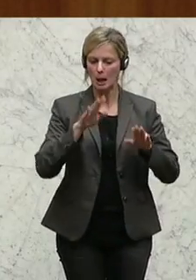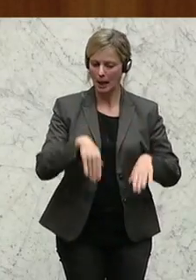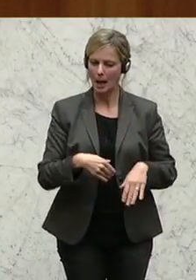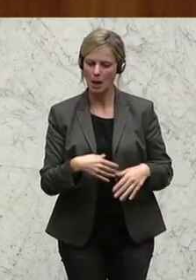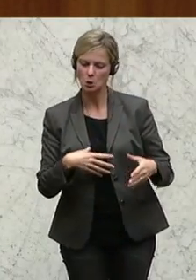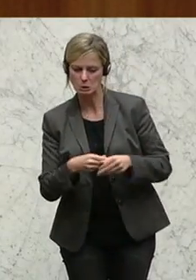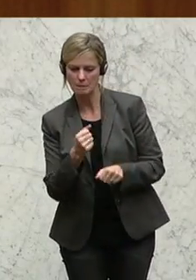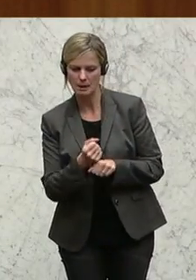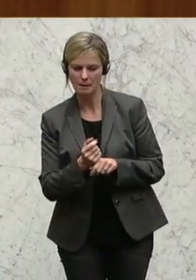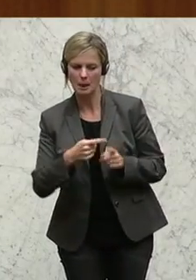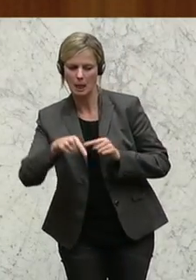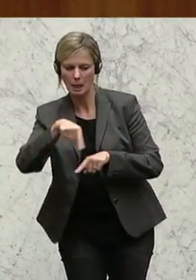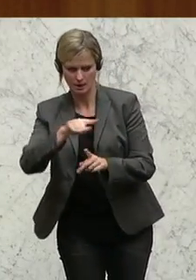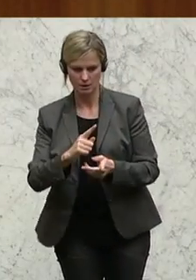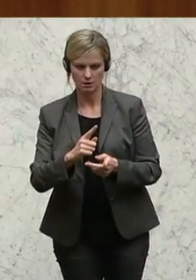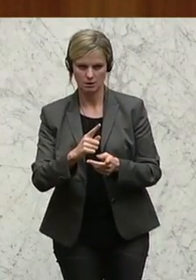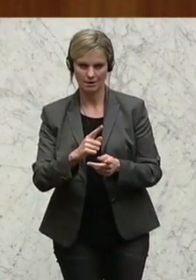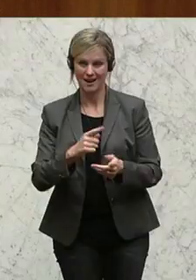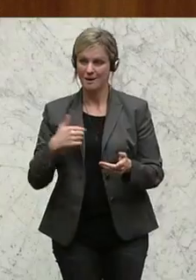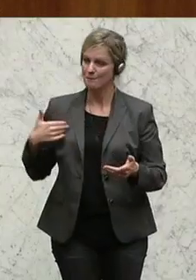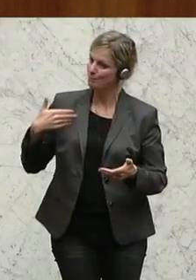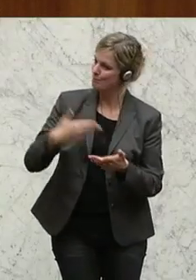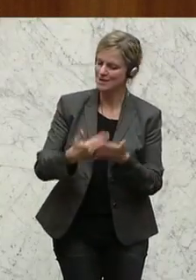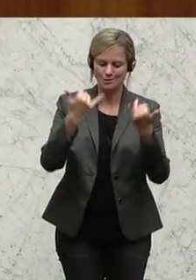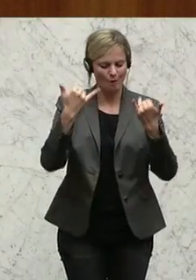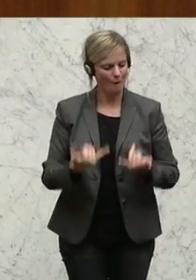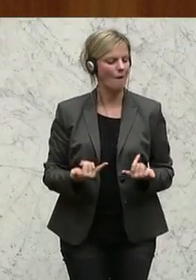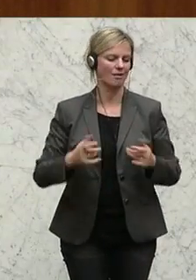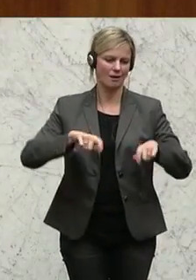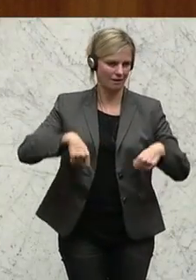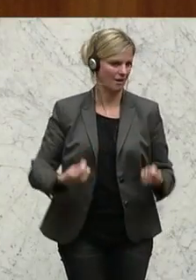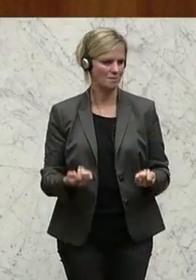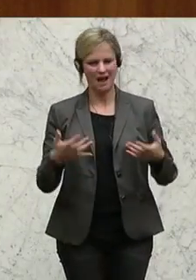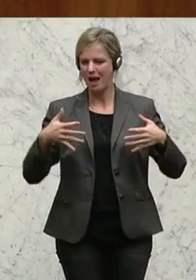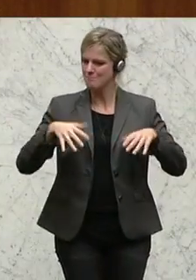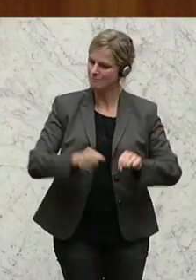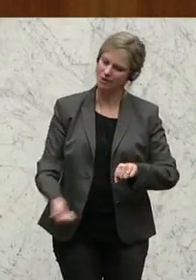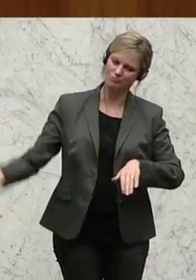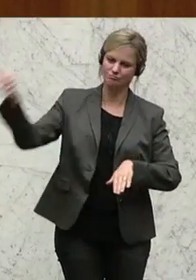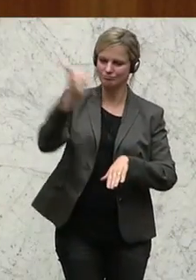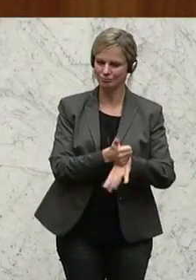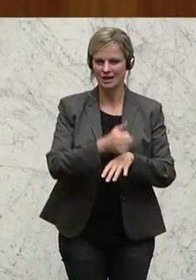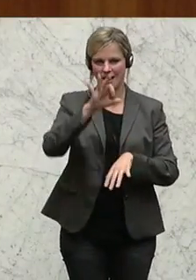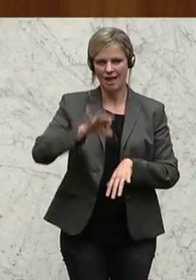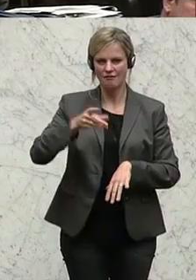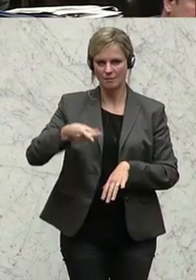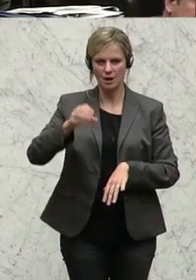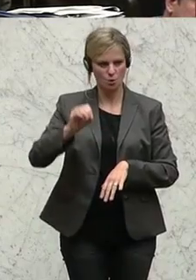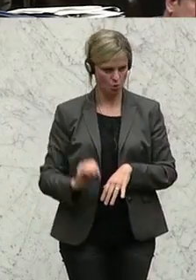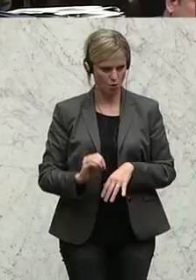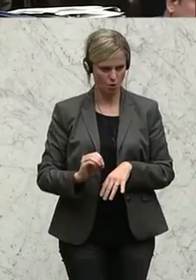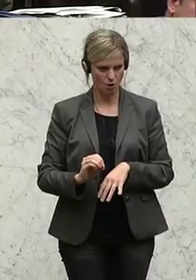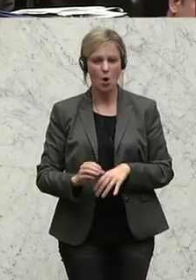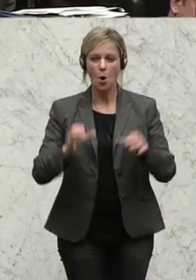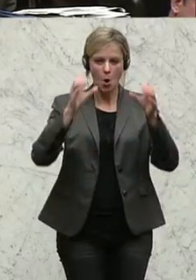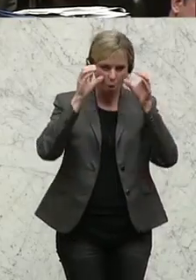Machtsystem dieses Landes gab und gibt. Das alte Machtsystem, getragen von FPÖ, in diesem Fall ÖVP und